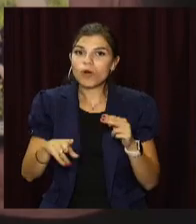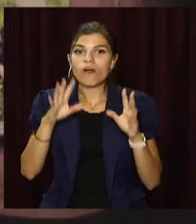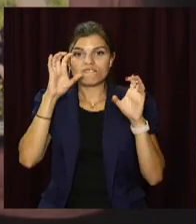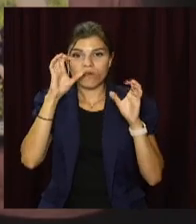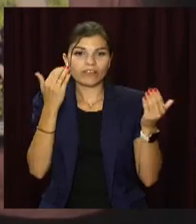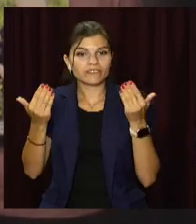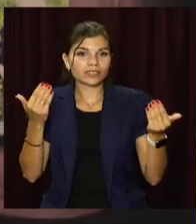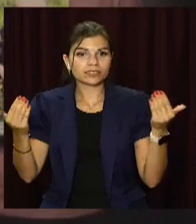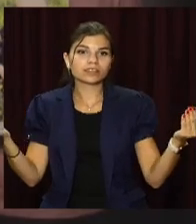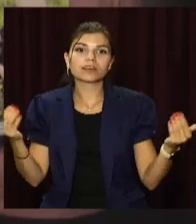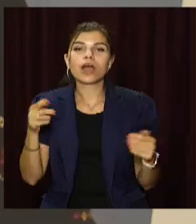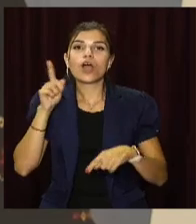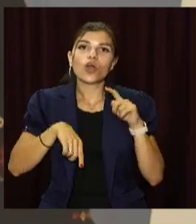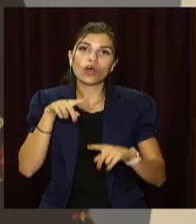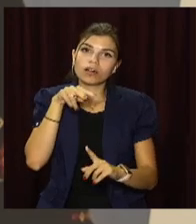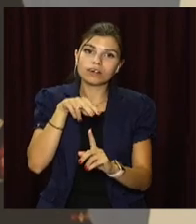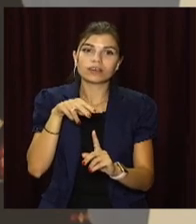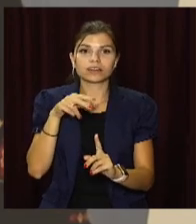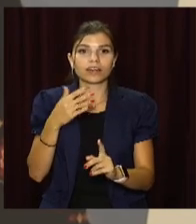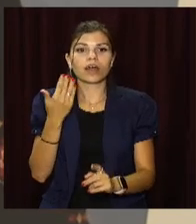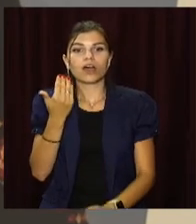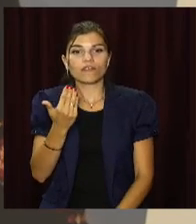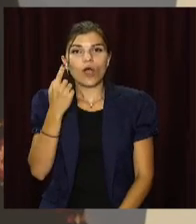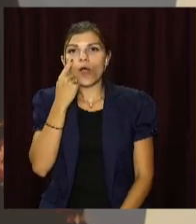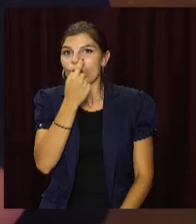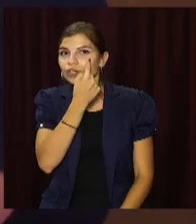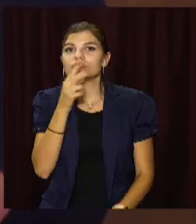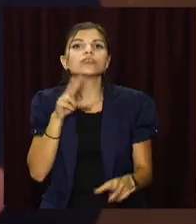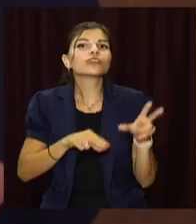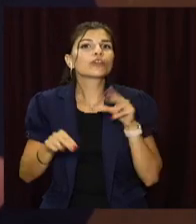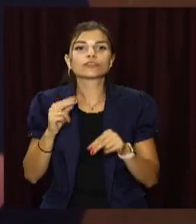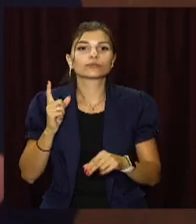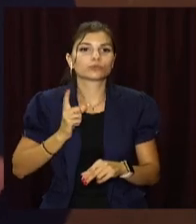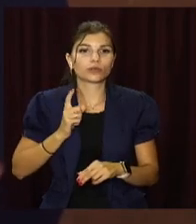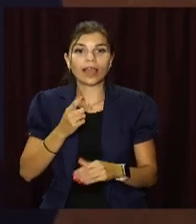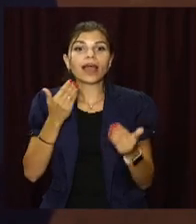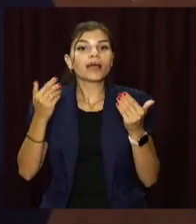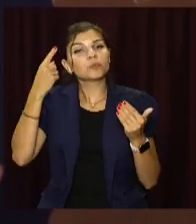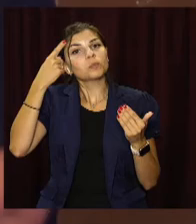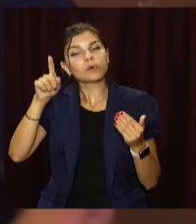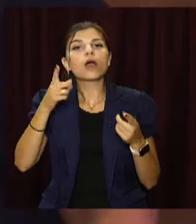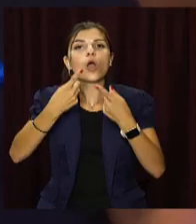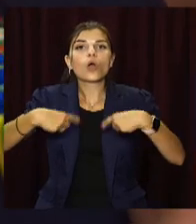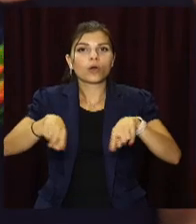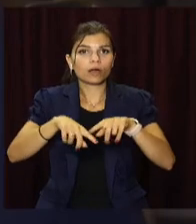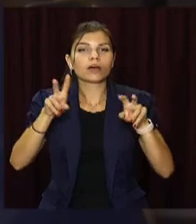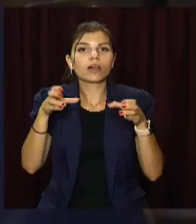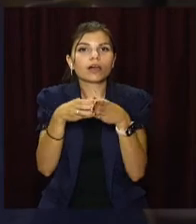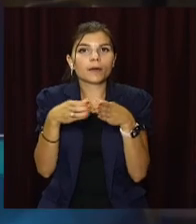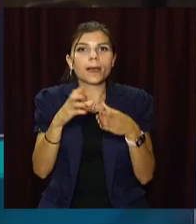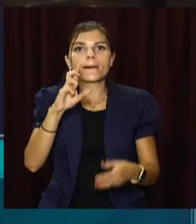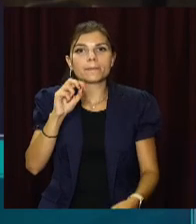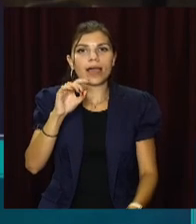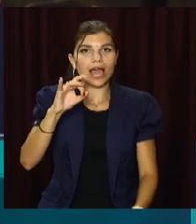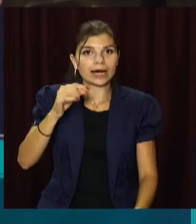фотовиставці. Зі світлин споглядають родичі воїнів. Їхні очі сповнені надії. Ініціювало виставку громадське об'єднання «Берегиня». Наша